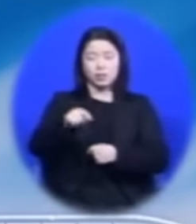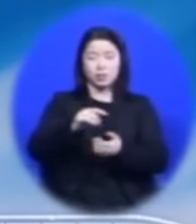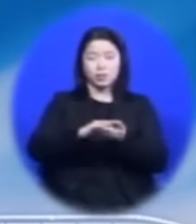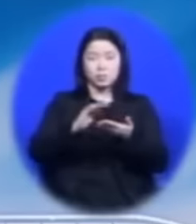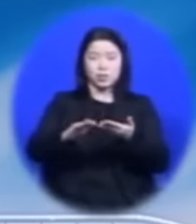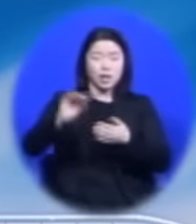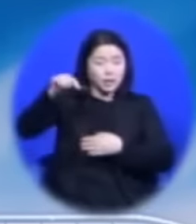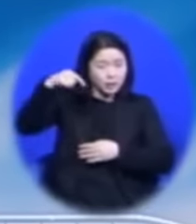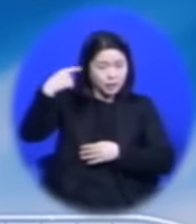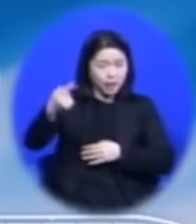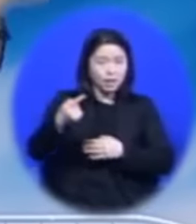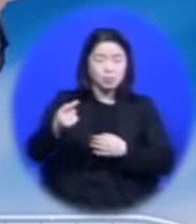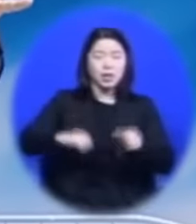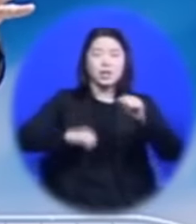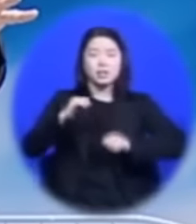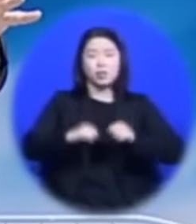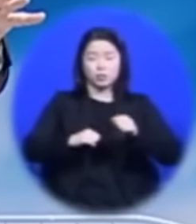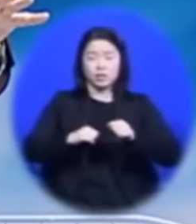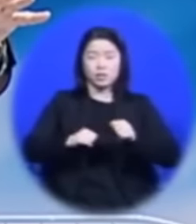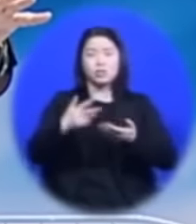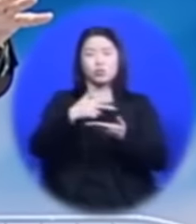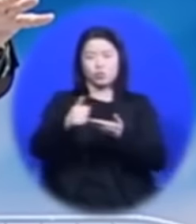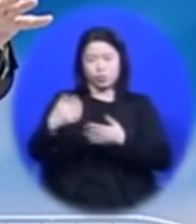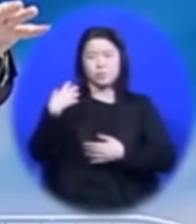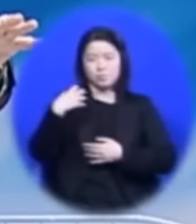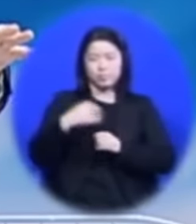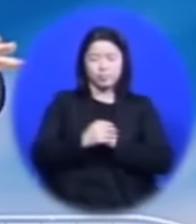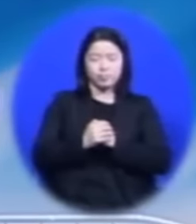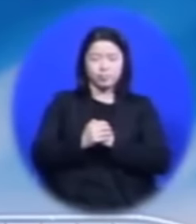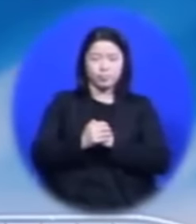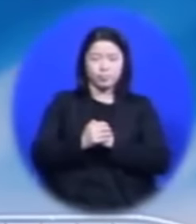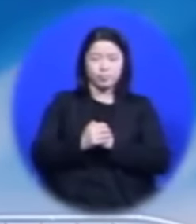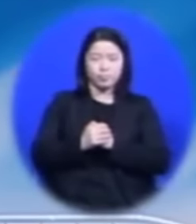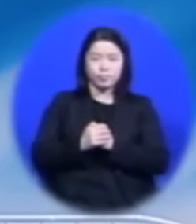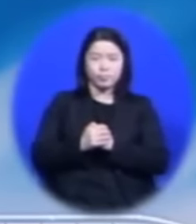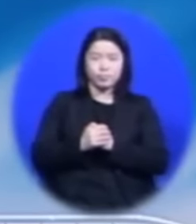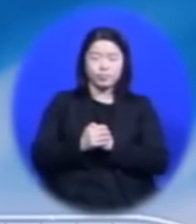그 다음에 역사는 주님이 하시는 것이에요.